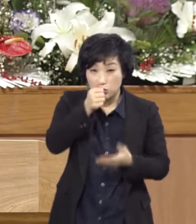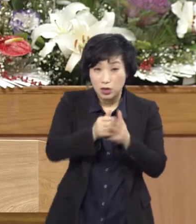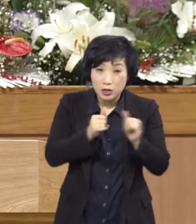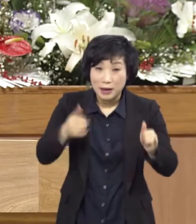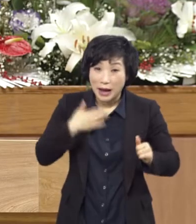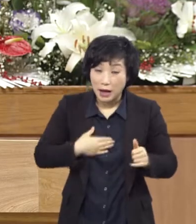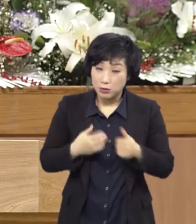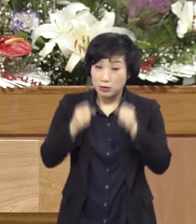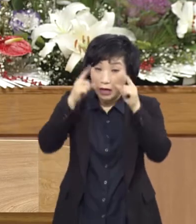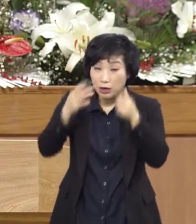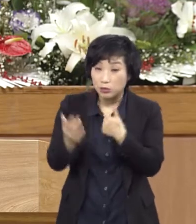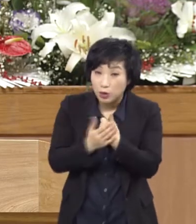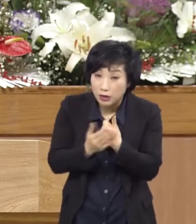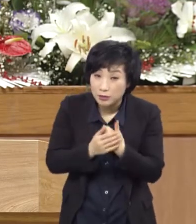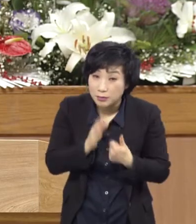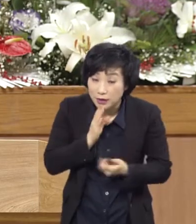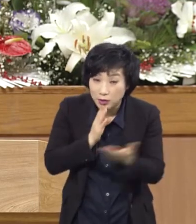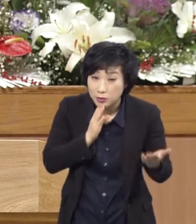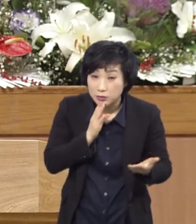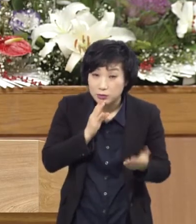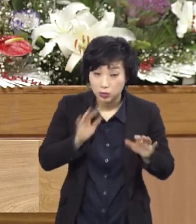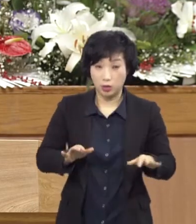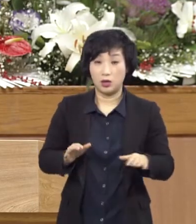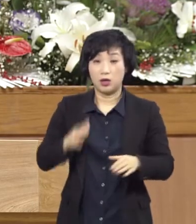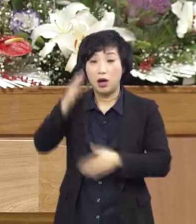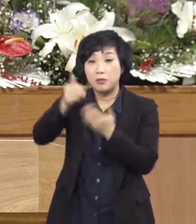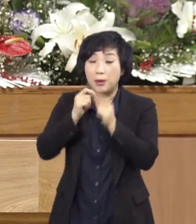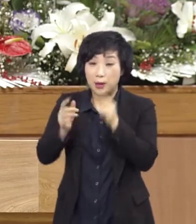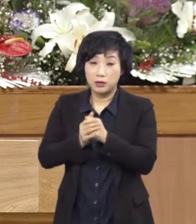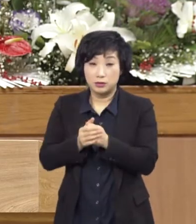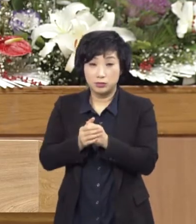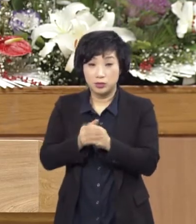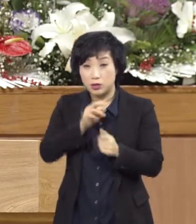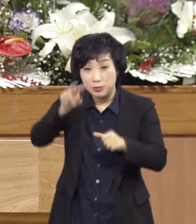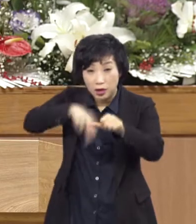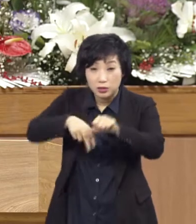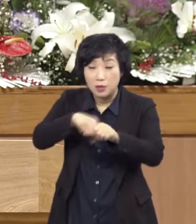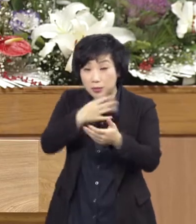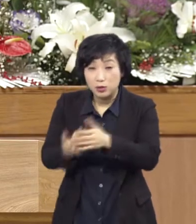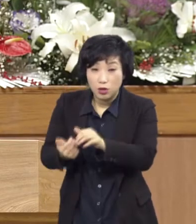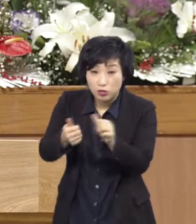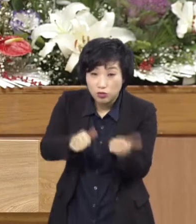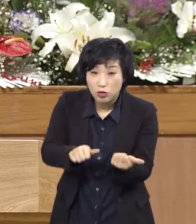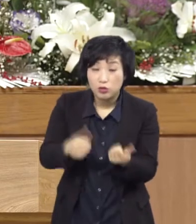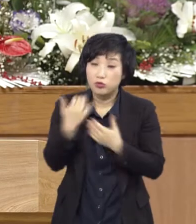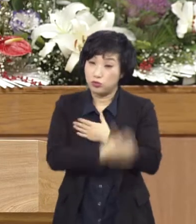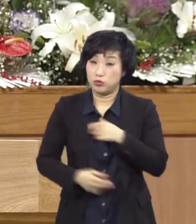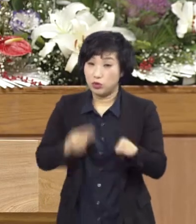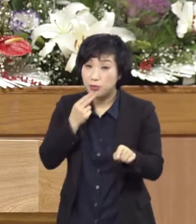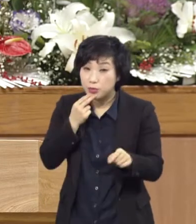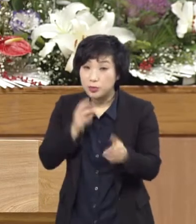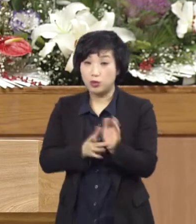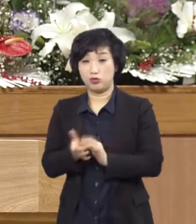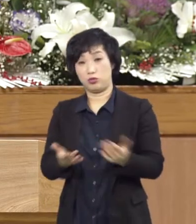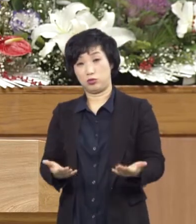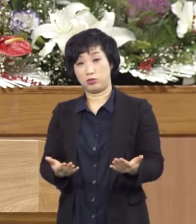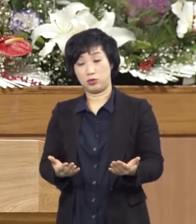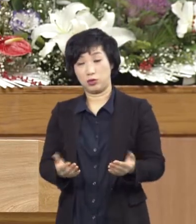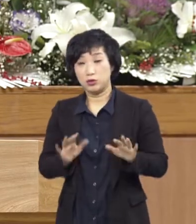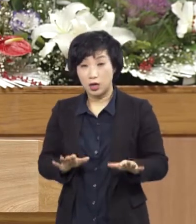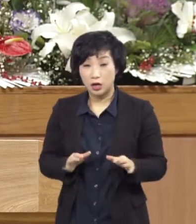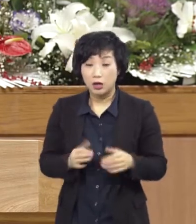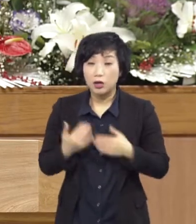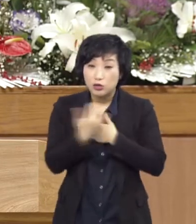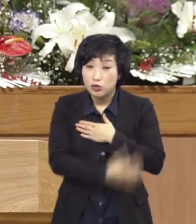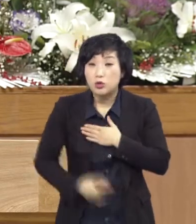알게 했지만은 말씀에 피 흘릴 육신이 없으니 말씀이 육신을 입고 온 것은 우리가 죽어야 할 우리를